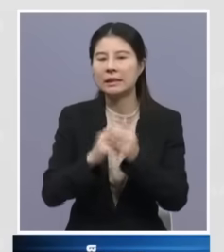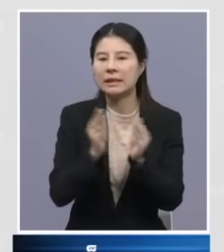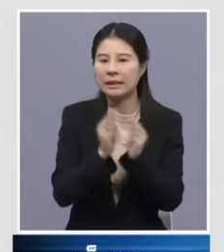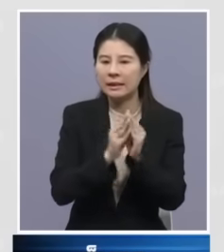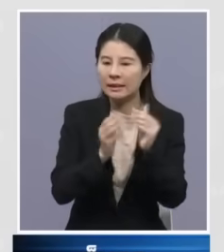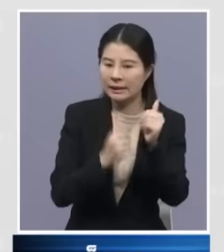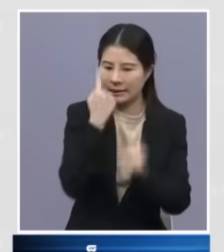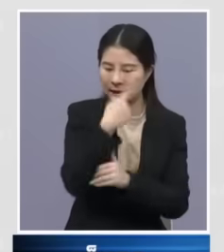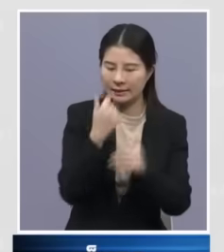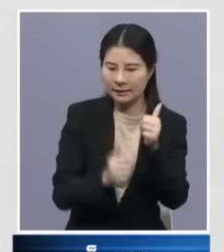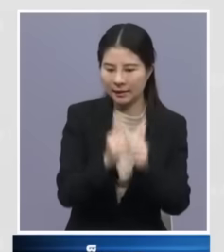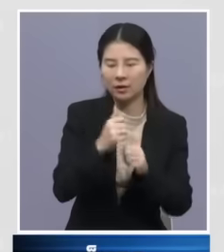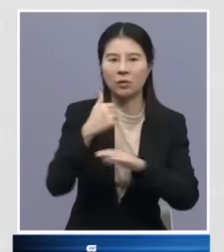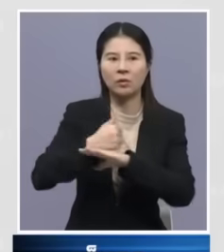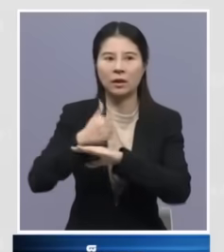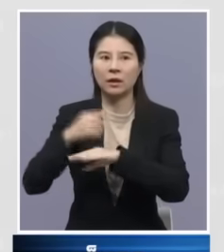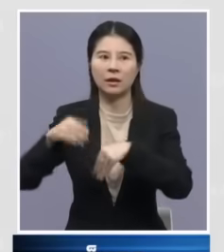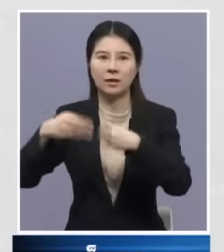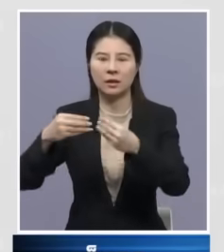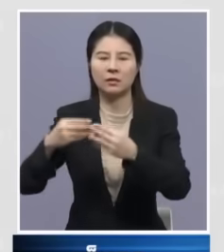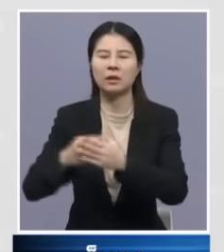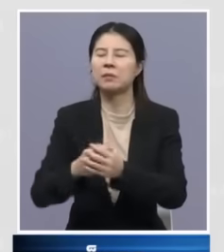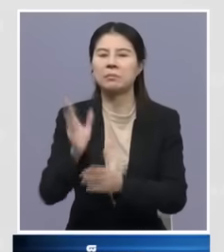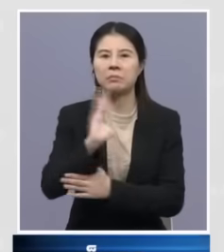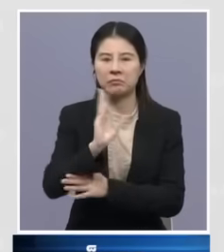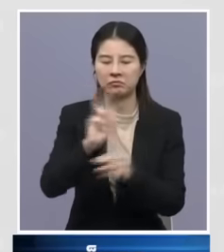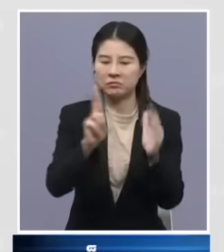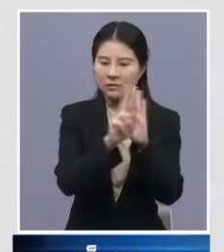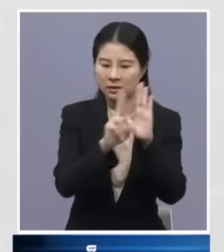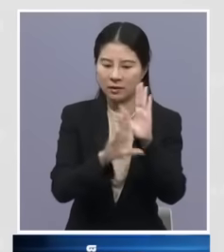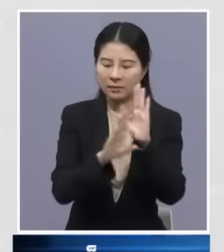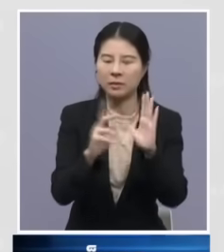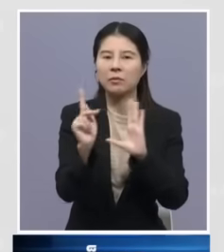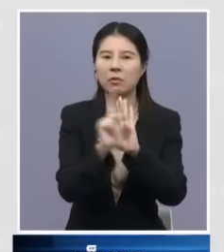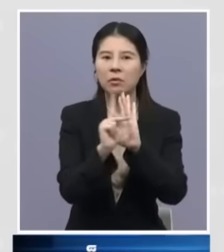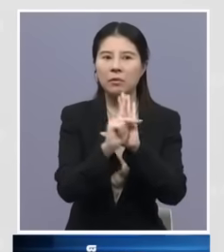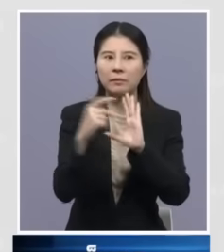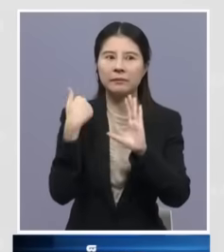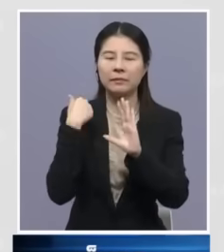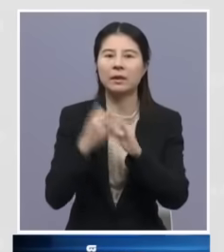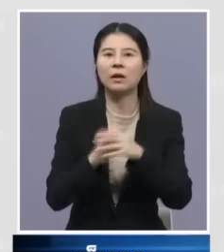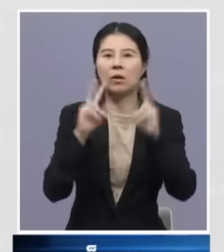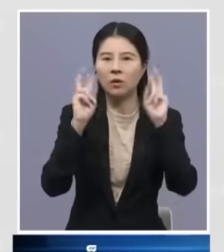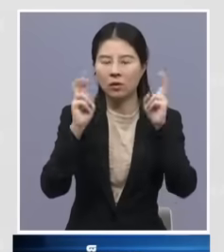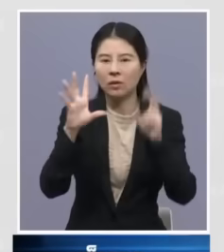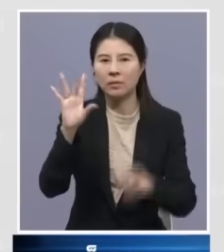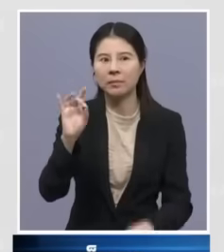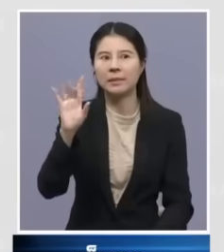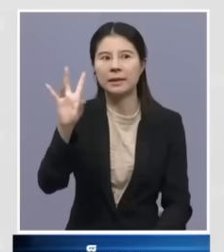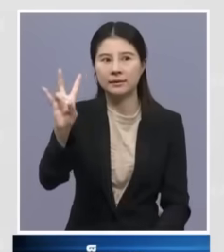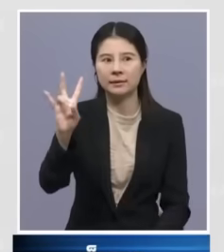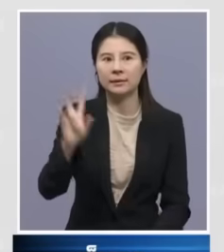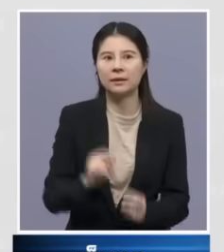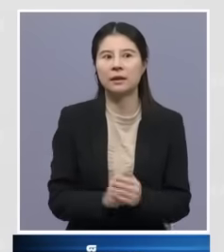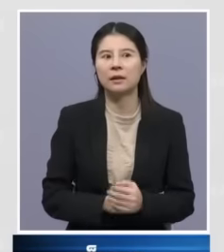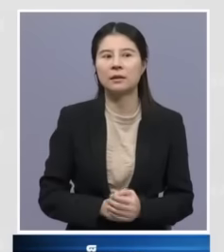หน้าพรรคแต่ปรากฏไม่ใช่อย่างนั้น ค่ะเขามีระเบียบไงมีข้อบังคับของพรรคนะโดยเฉพาะข้อที่87ที่เขาระบุเลยนะคะว่